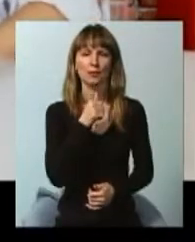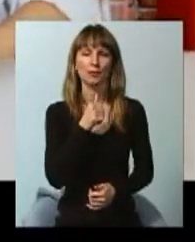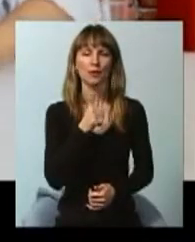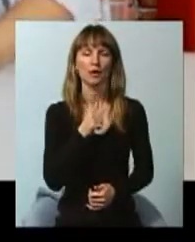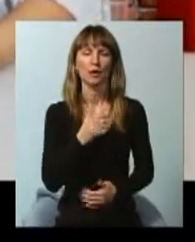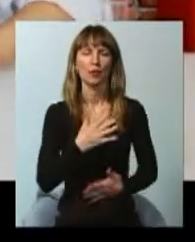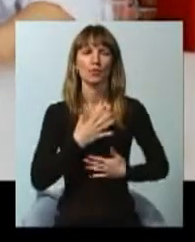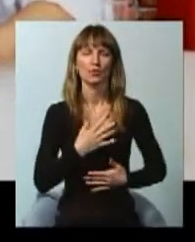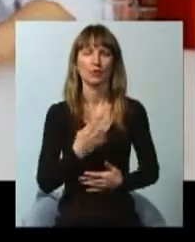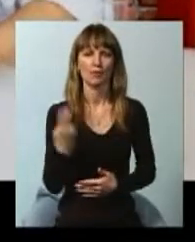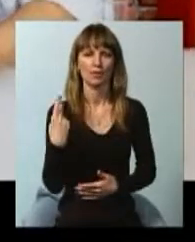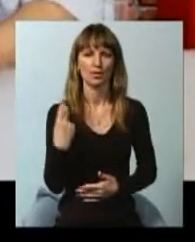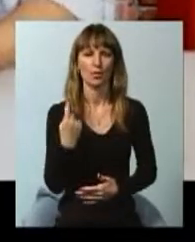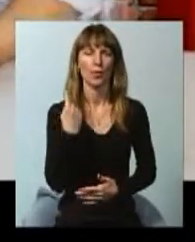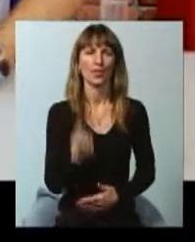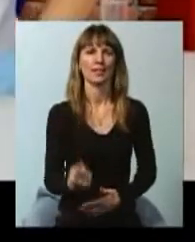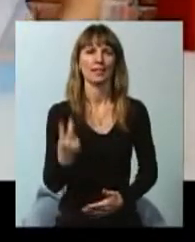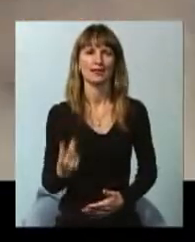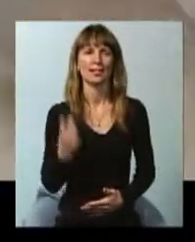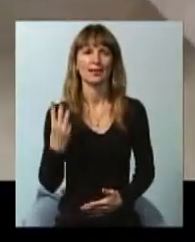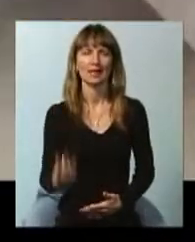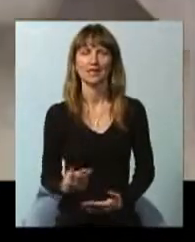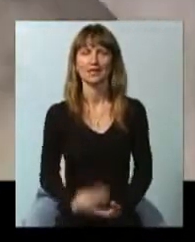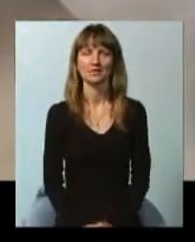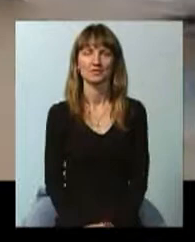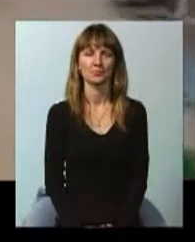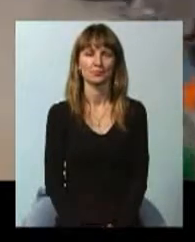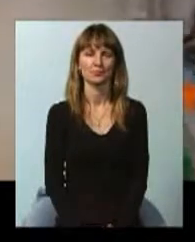подмухати. На 1, 2, 3, поїхали. 1, 2, 3.